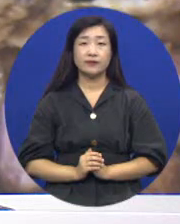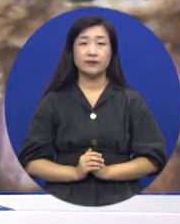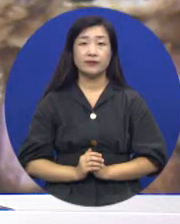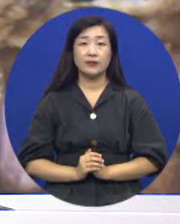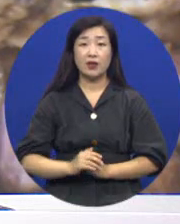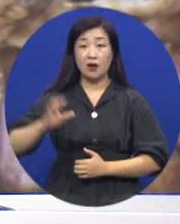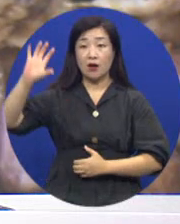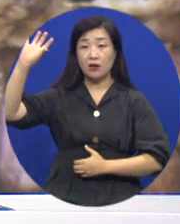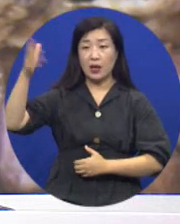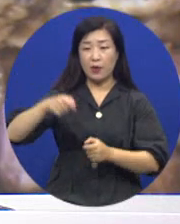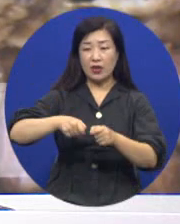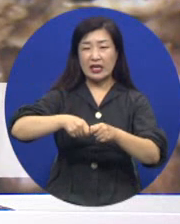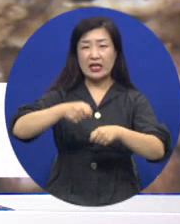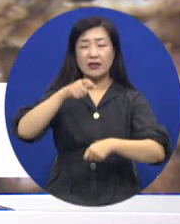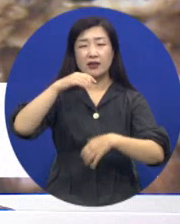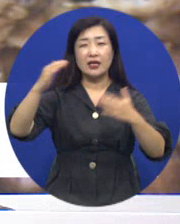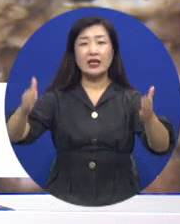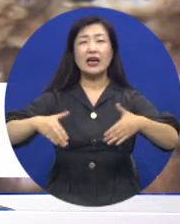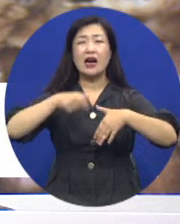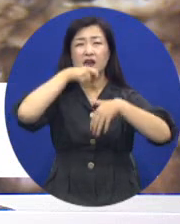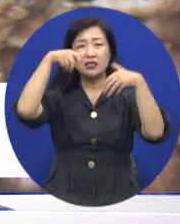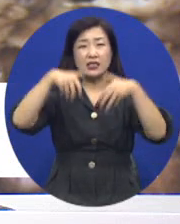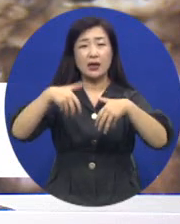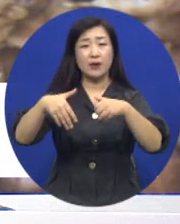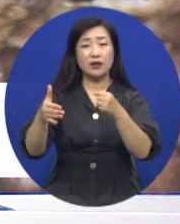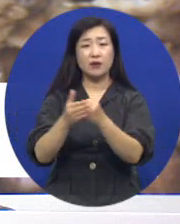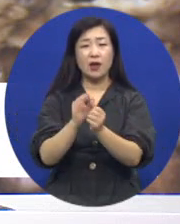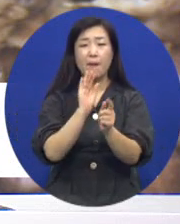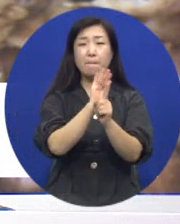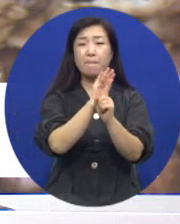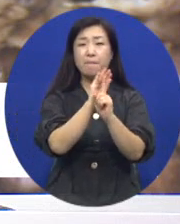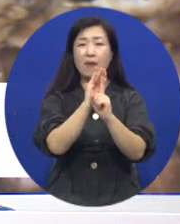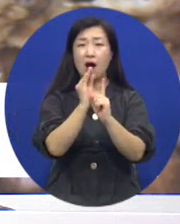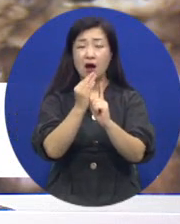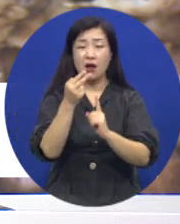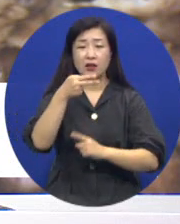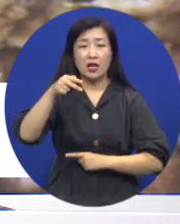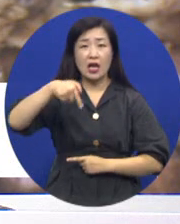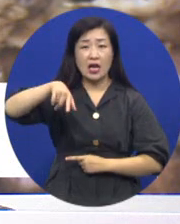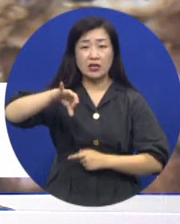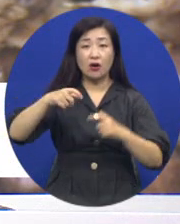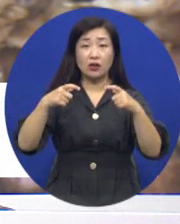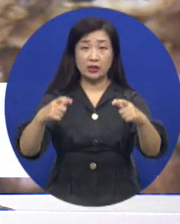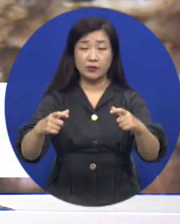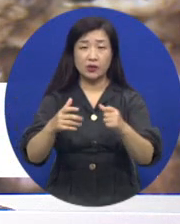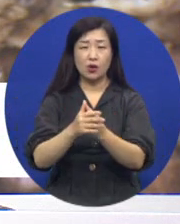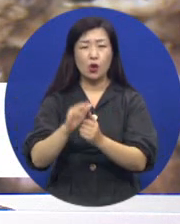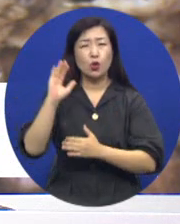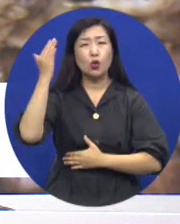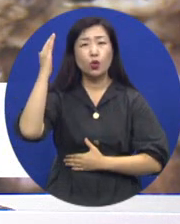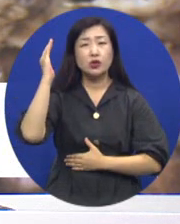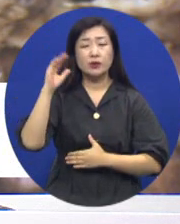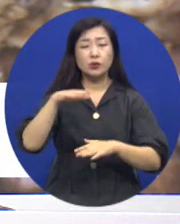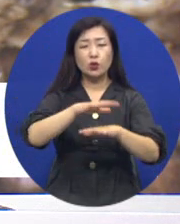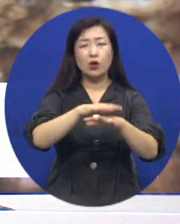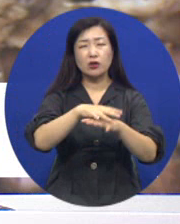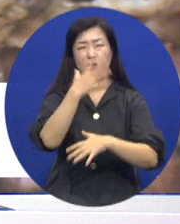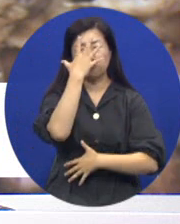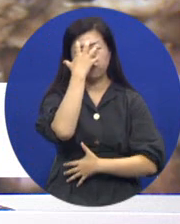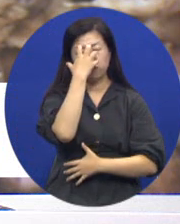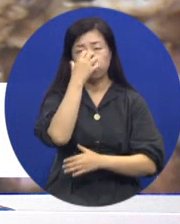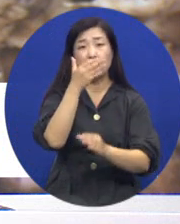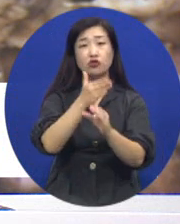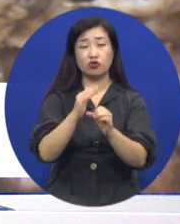이 태풍과 긴 가을 장마로 마늘 주산지인 서귀포시 대정읍 지역에서는 요즘 농가들이